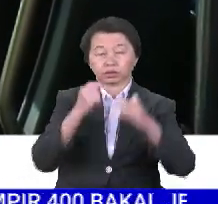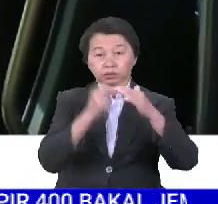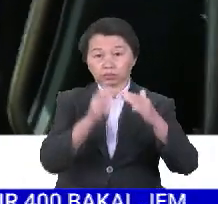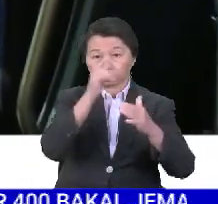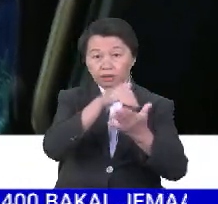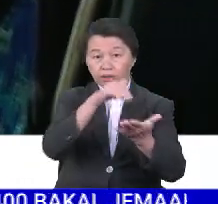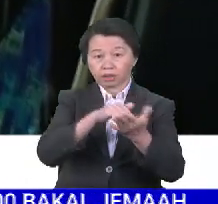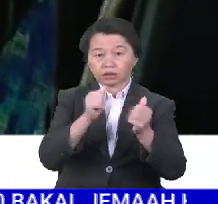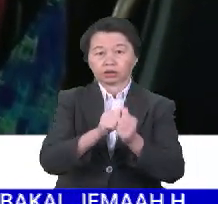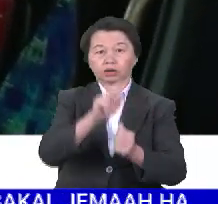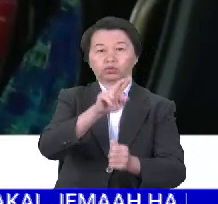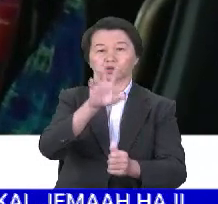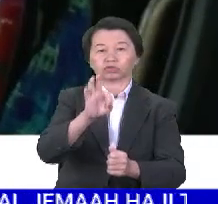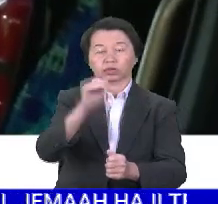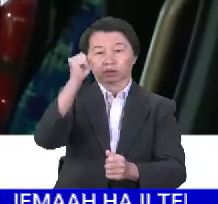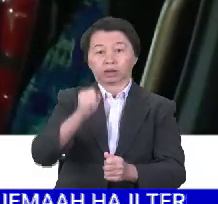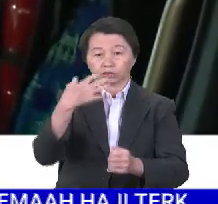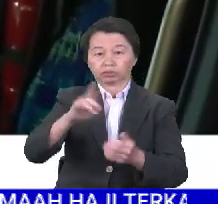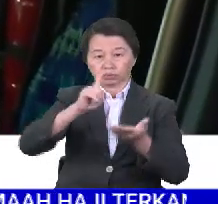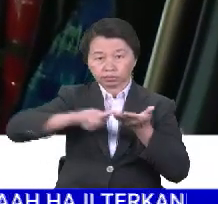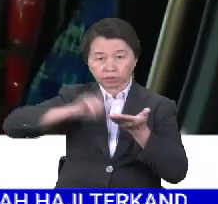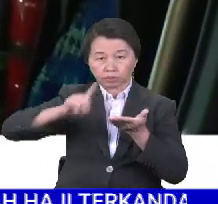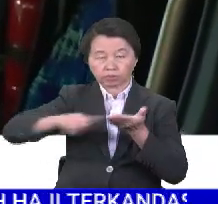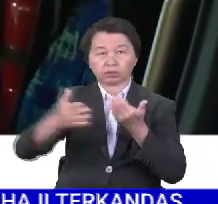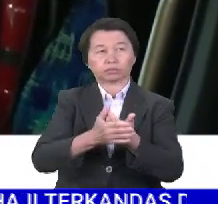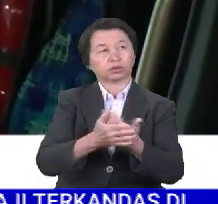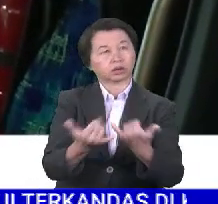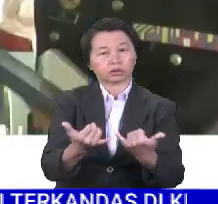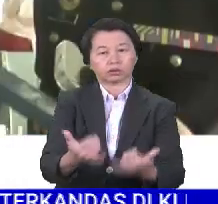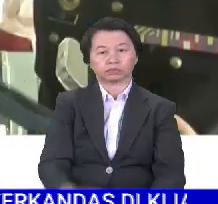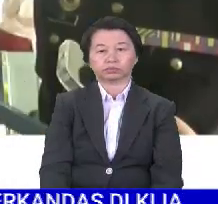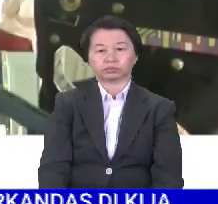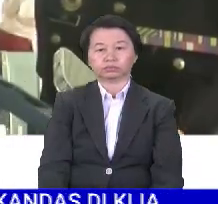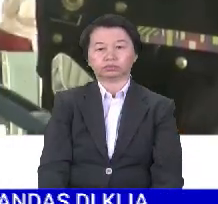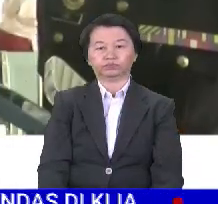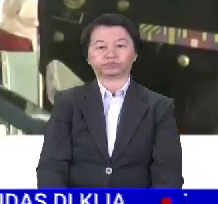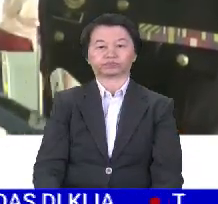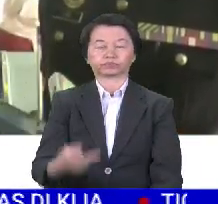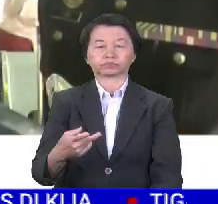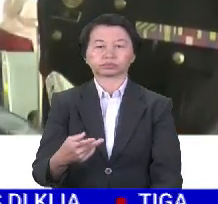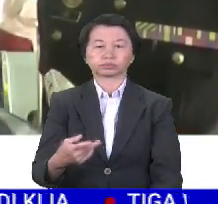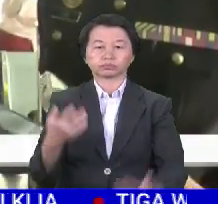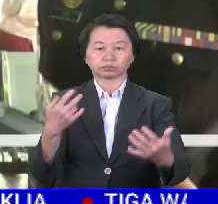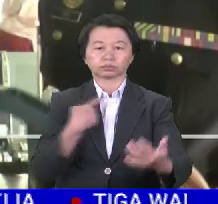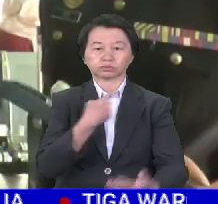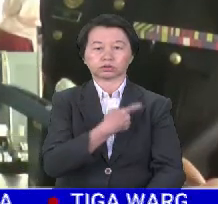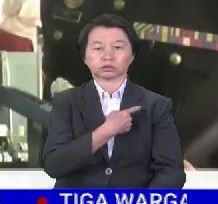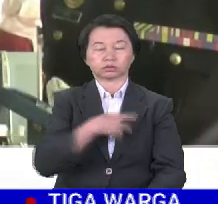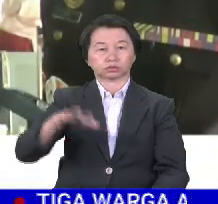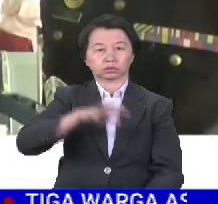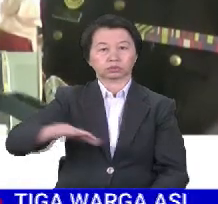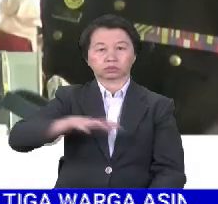Central dengan 29 bas telah diperiksa setakat ini. Kita untuk kali ini kita lebih kurang